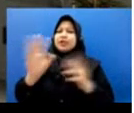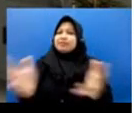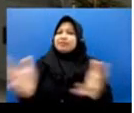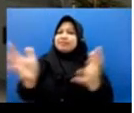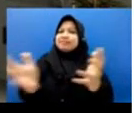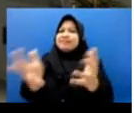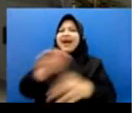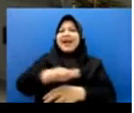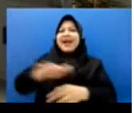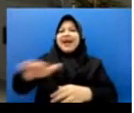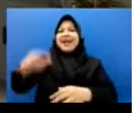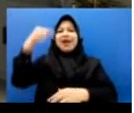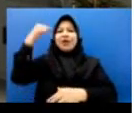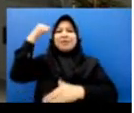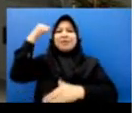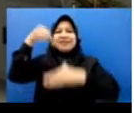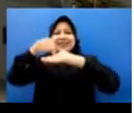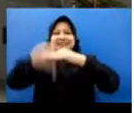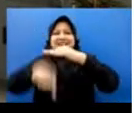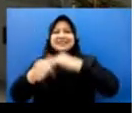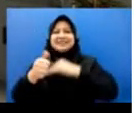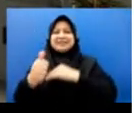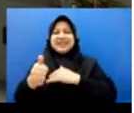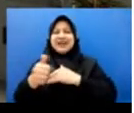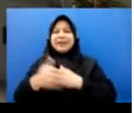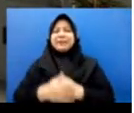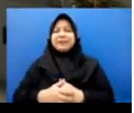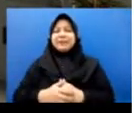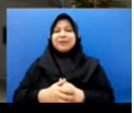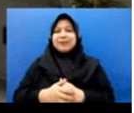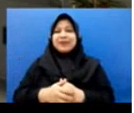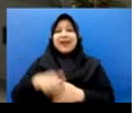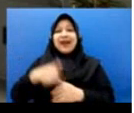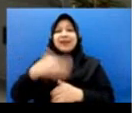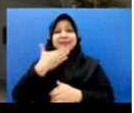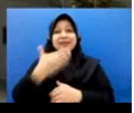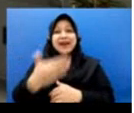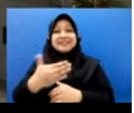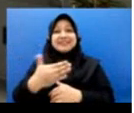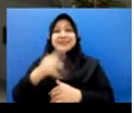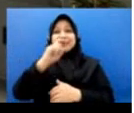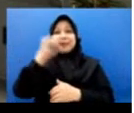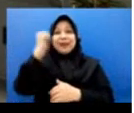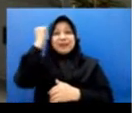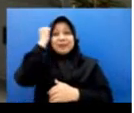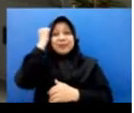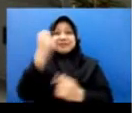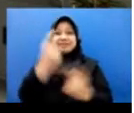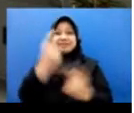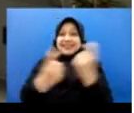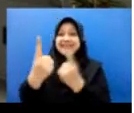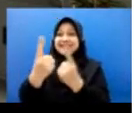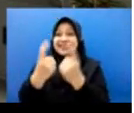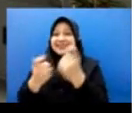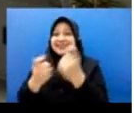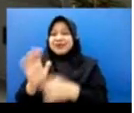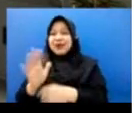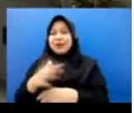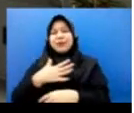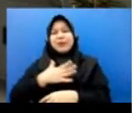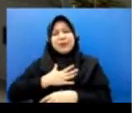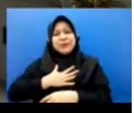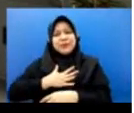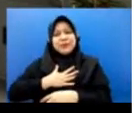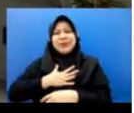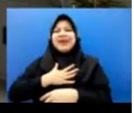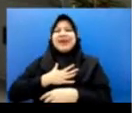murid-murid. Nah, terima kasih juga Bapak dan Ibu yang sudah memberikan pertanyaan. Waduh, ini kami sangat terharu melihat partisipasi Bapak